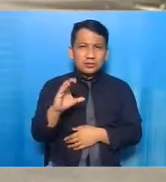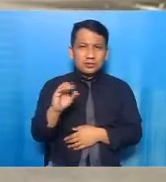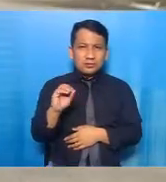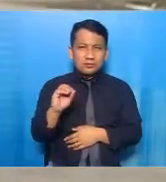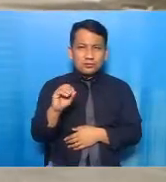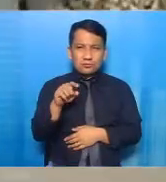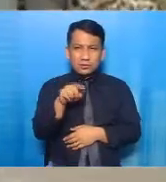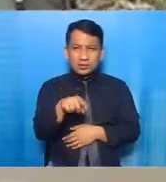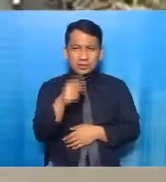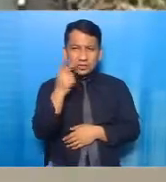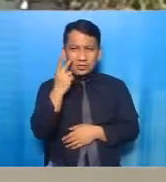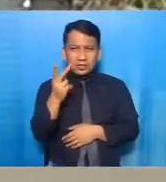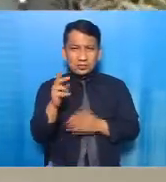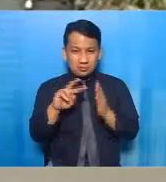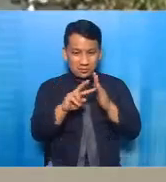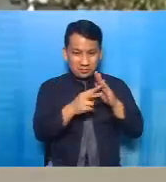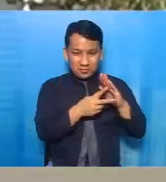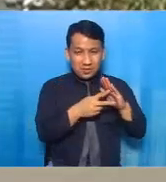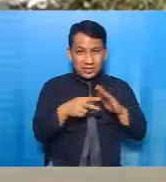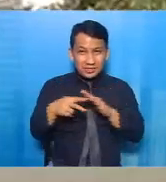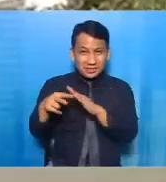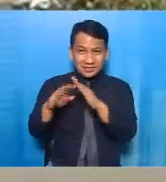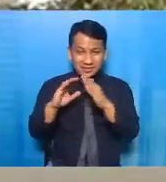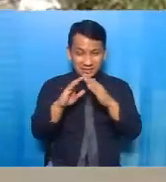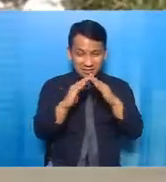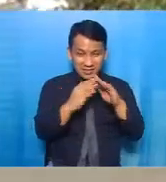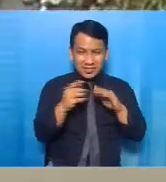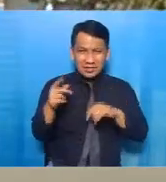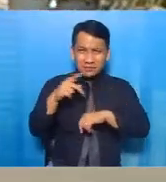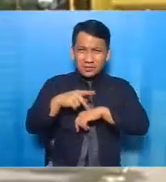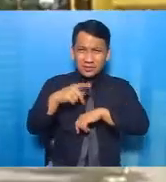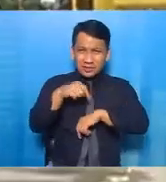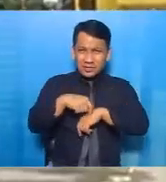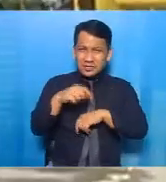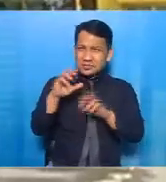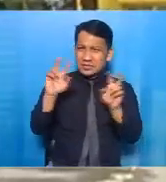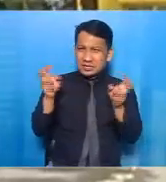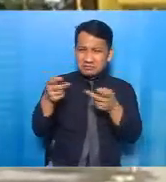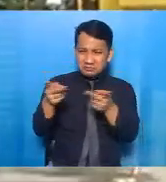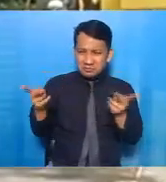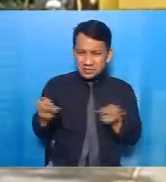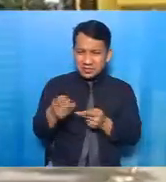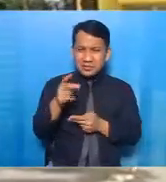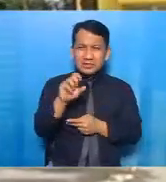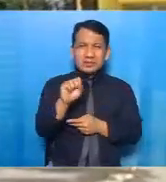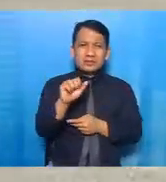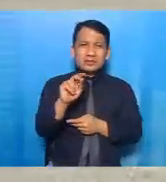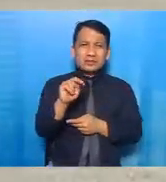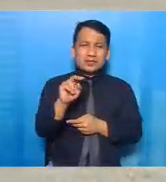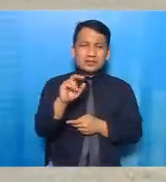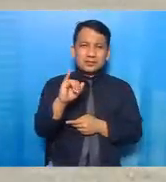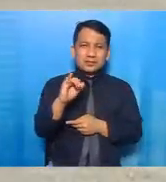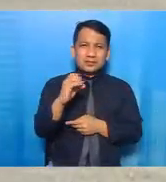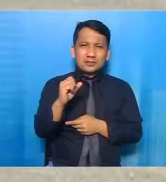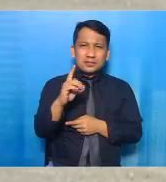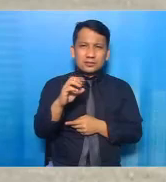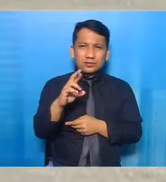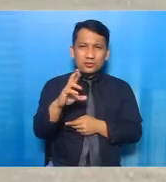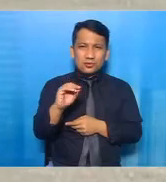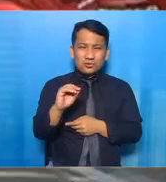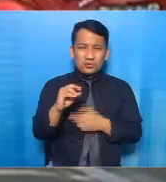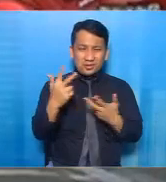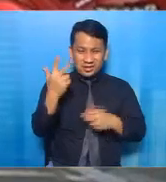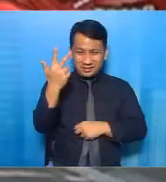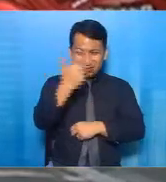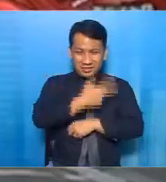Nagmistulang ghost town ang ilang villages sa Barangay San Isidro, Parañaque City matapos sa isailalim sa 3-day hard lockdown simula ngayong